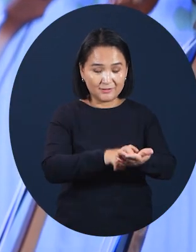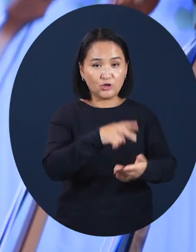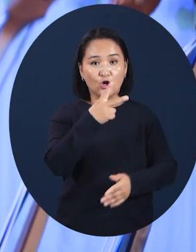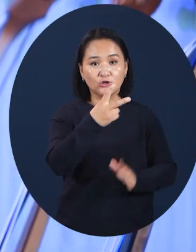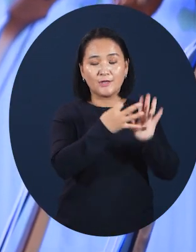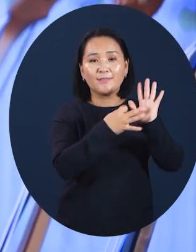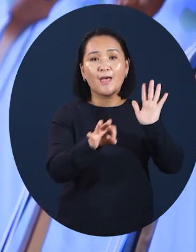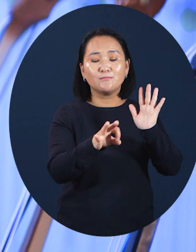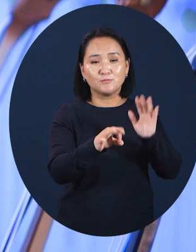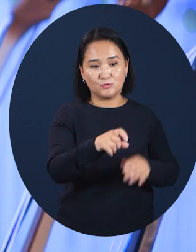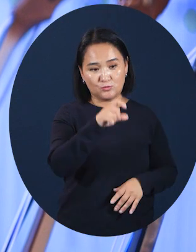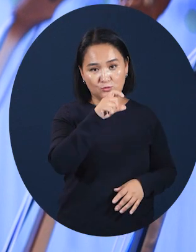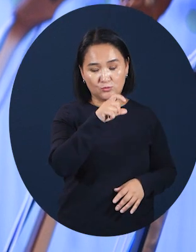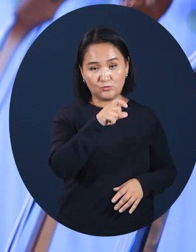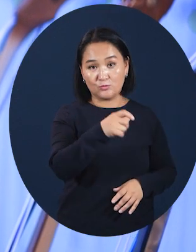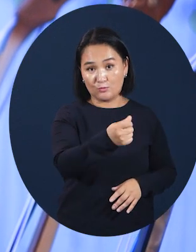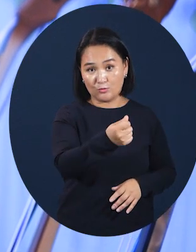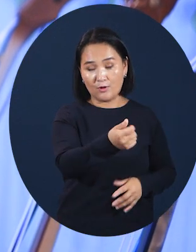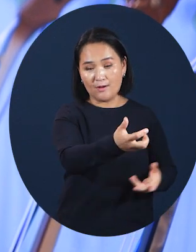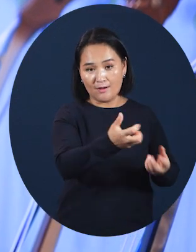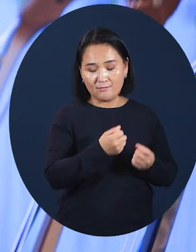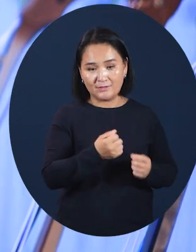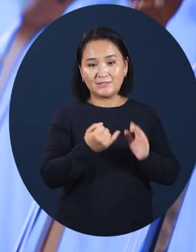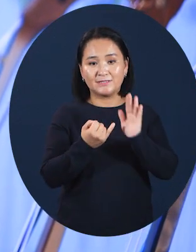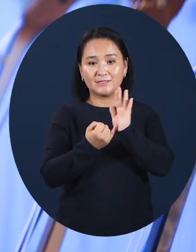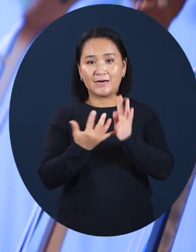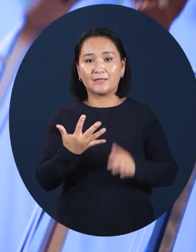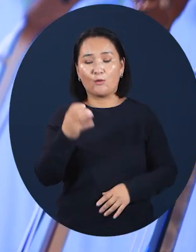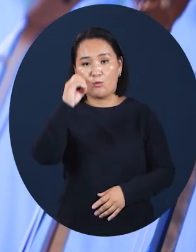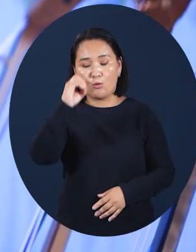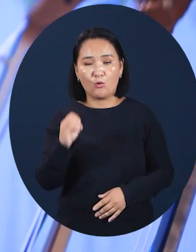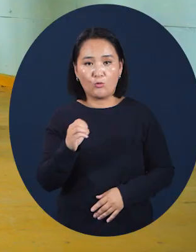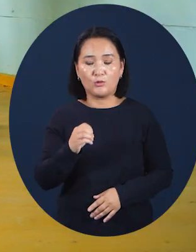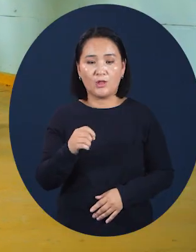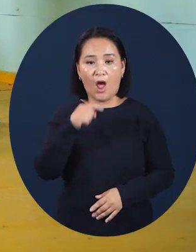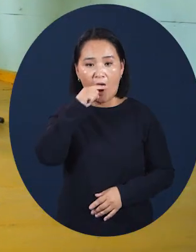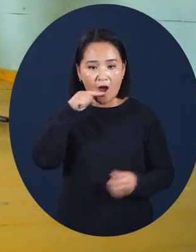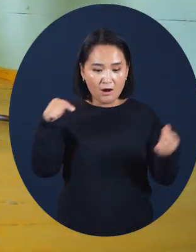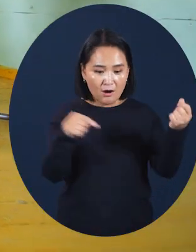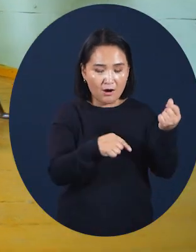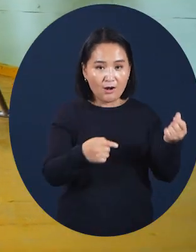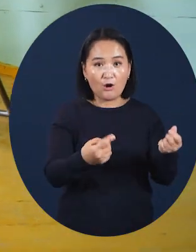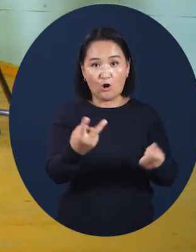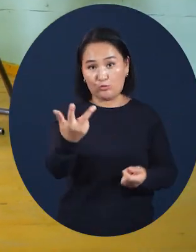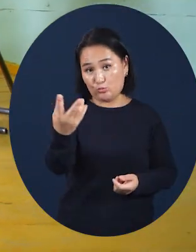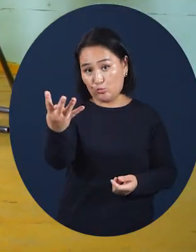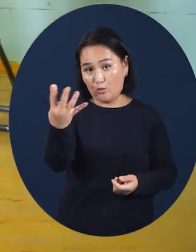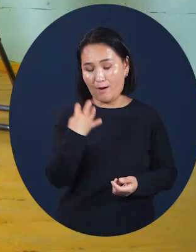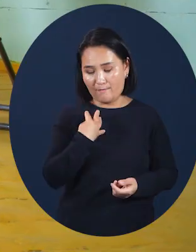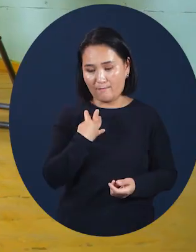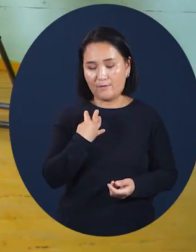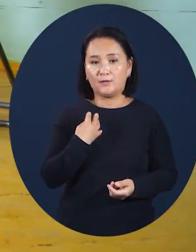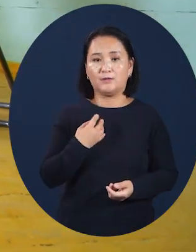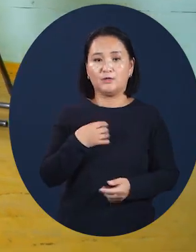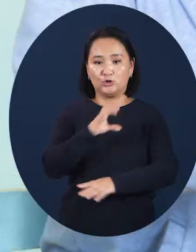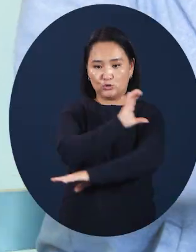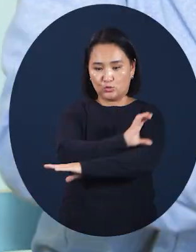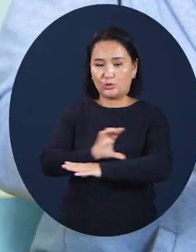эхний оролтын 65%-аар бол яг өөрсдөө 4 морин уур аваад сургалтаа явуулаад ингээд 4